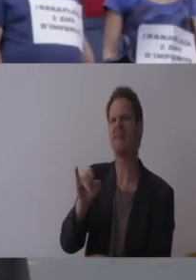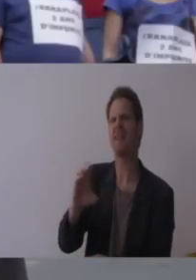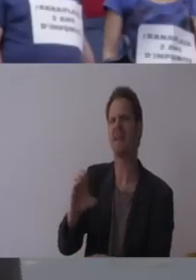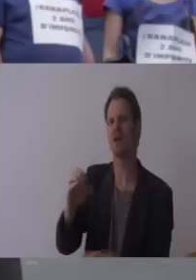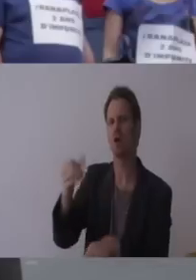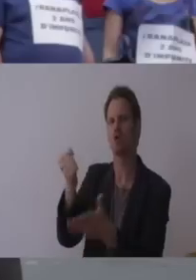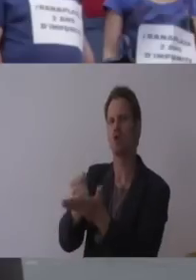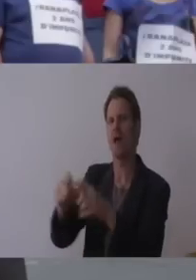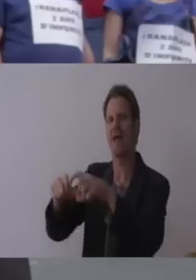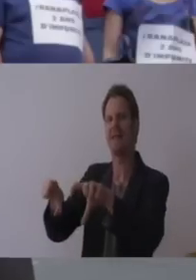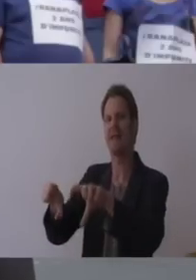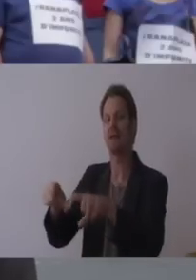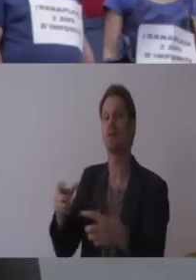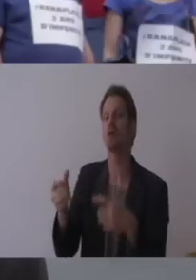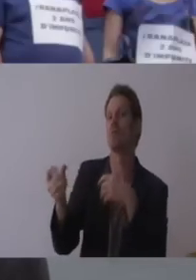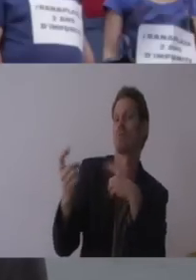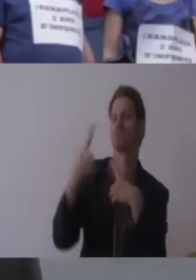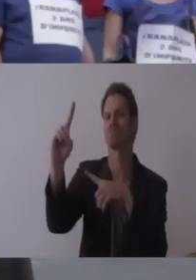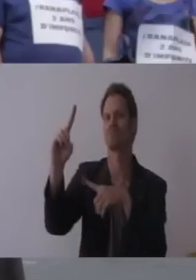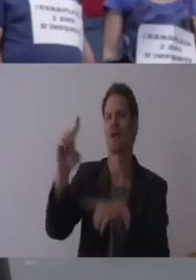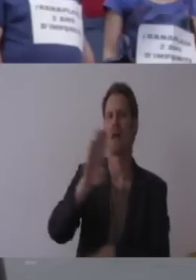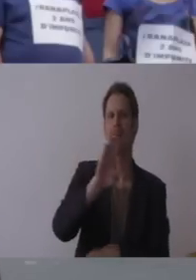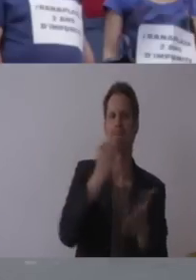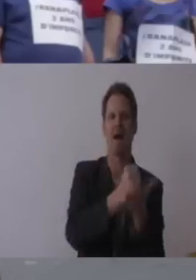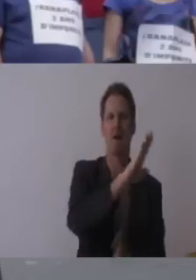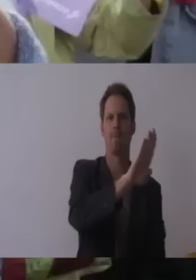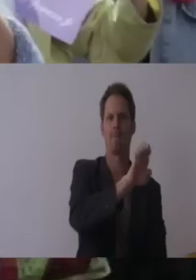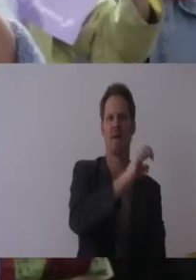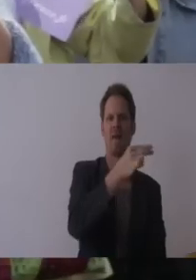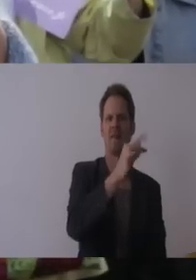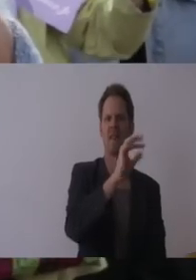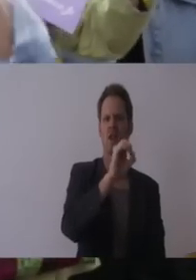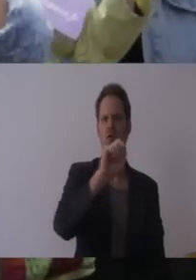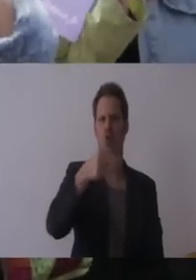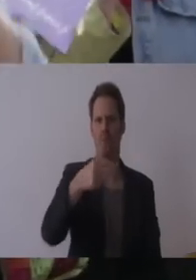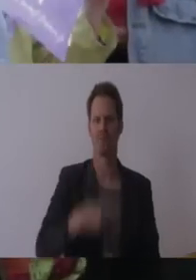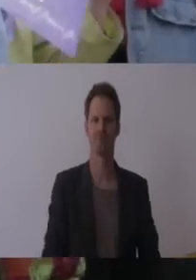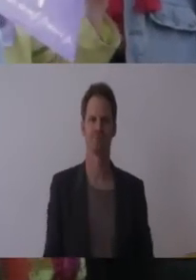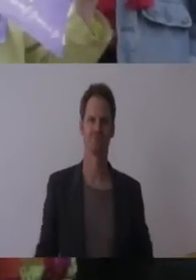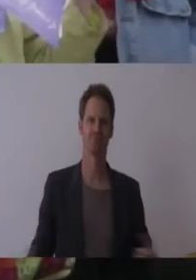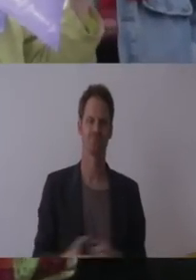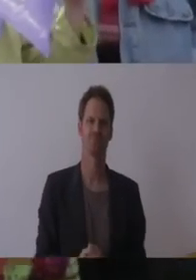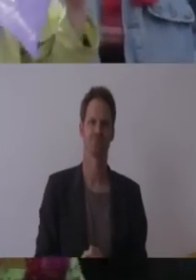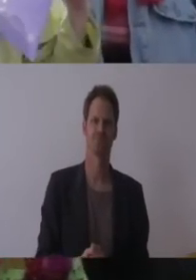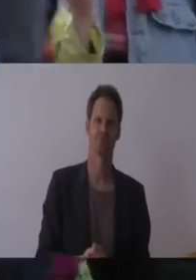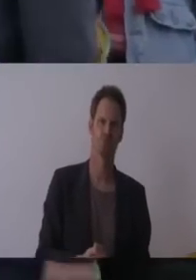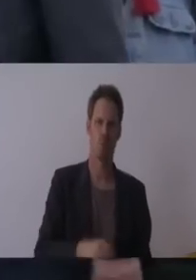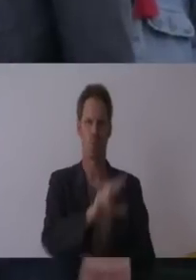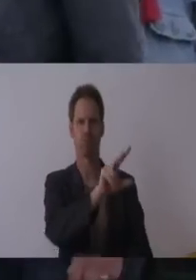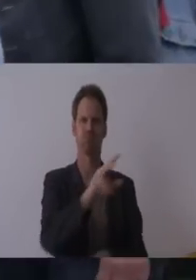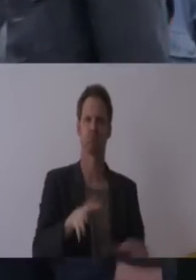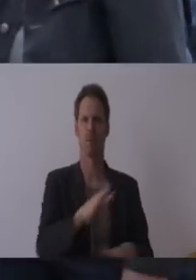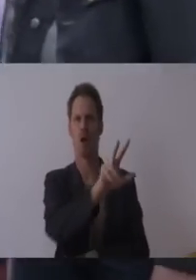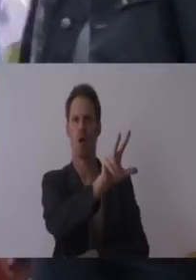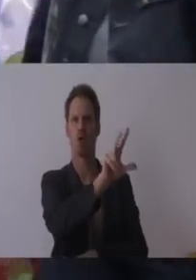l'étiquette sont allés cette semaine réclamer des comptes à Benetton. On s'est retrouvé devant Benetton tout à l'heure à une trentaine